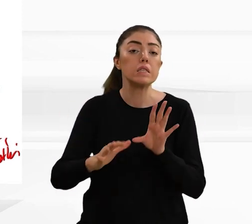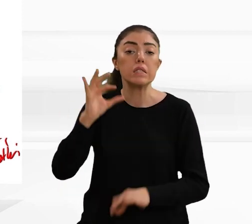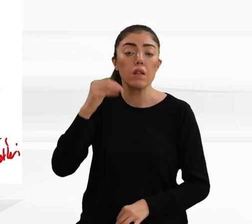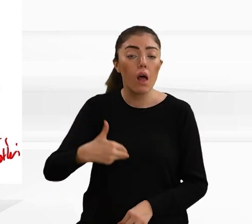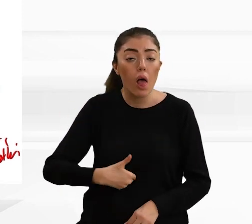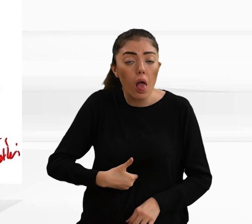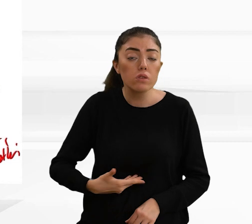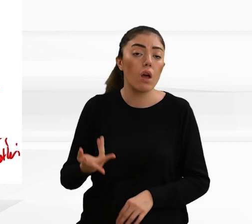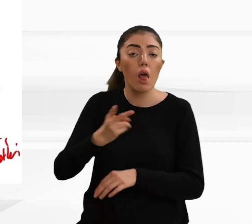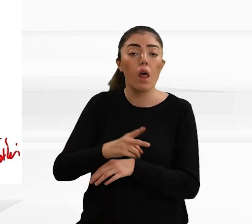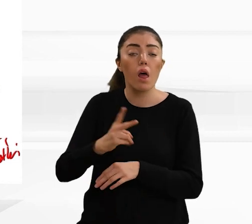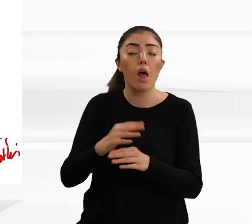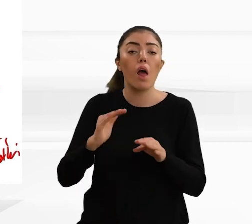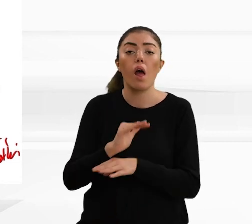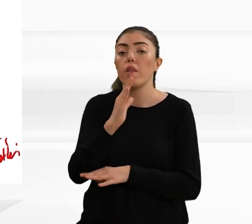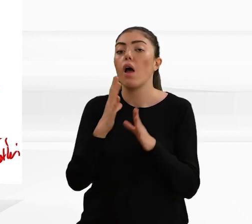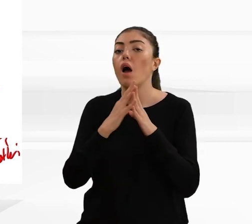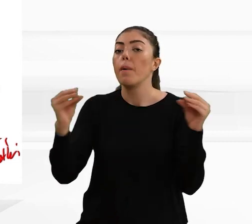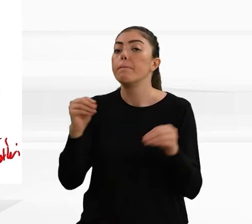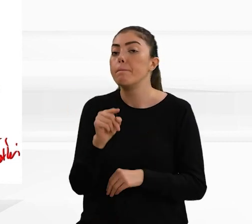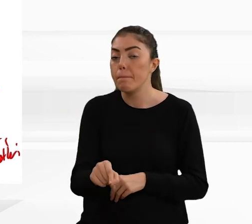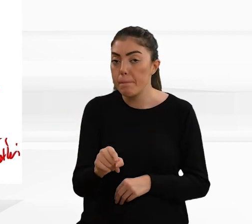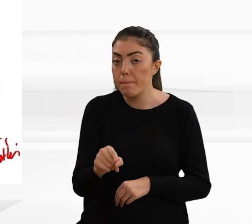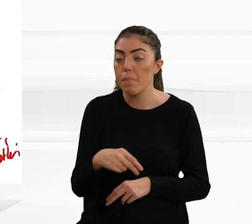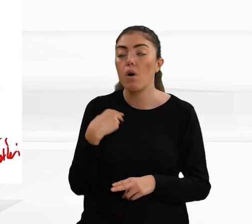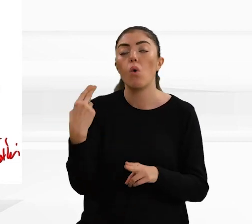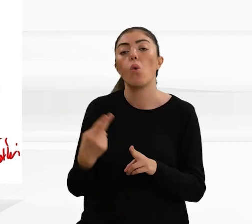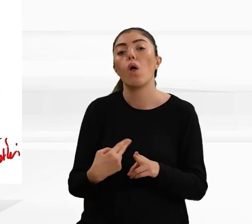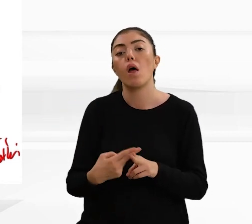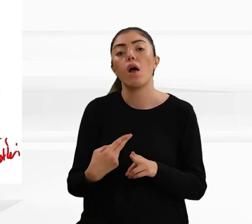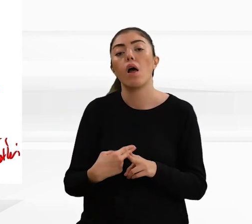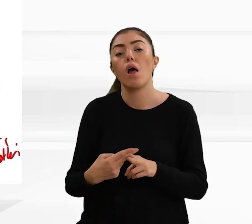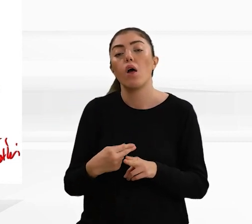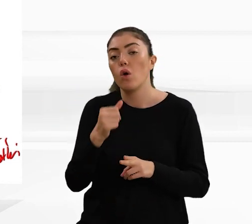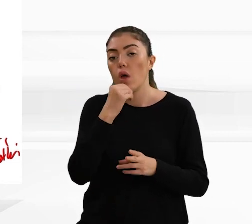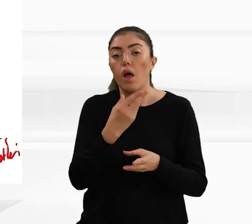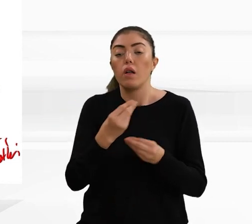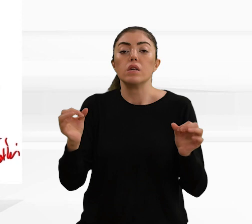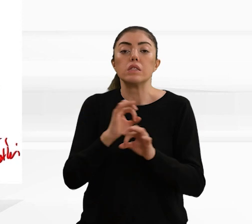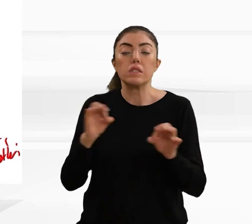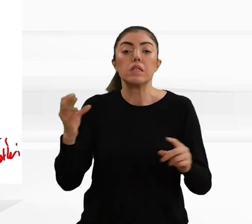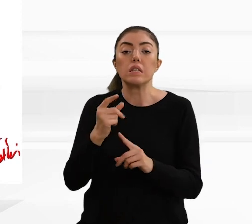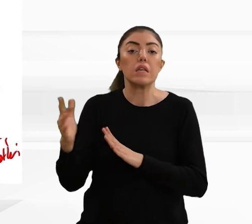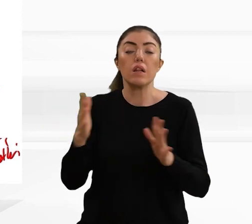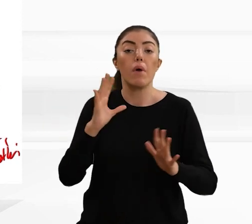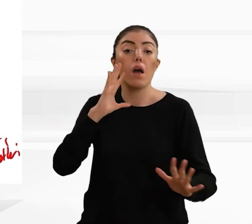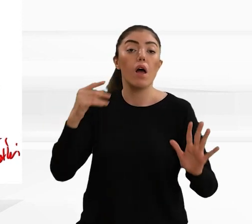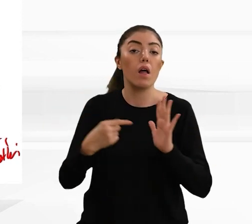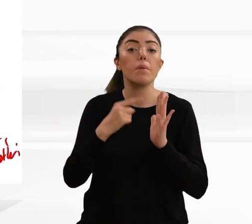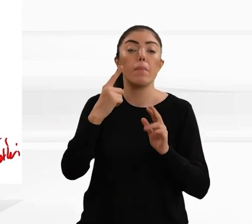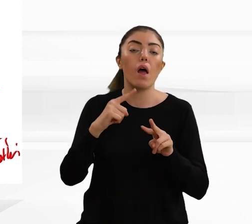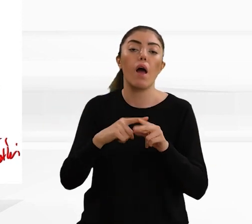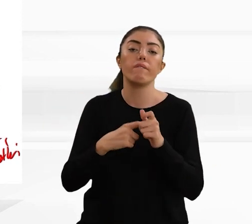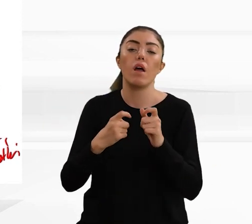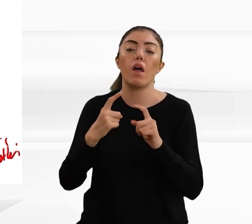insanın açlıktan hayatını kaybetmesi He örnekte kulaklık iklimden etkilenen